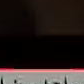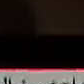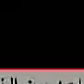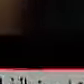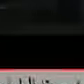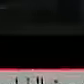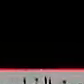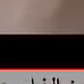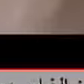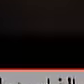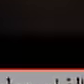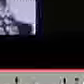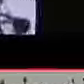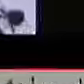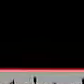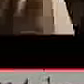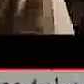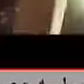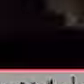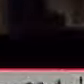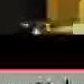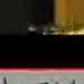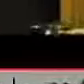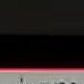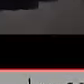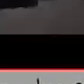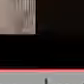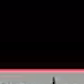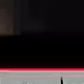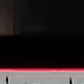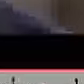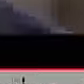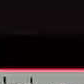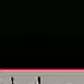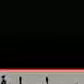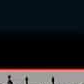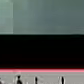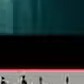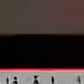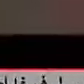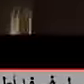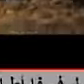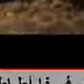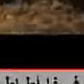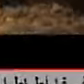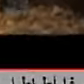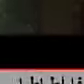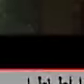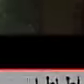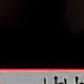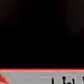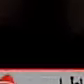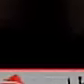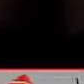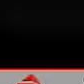أنت شفتي هنجيلي عمر بتحلم تشوفه يحرقه. سابق كل أحلامي. هو في شجر بيطلع